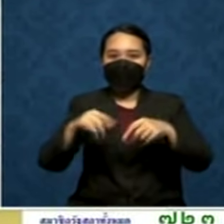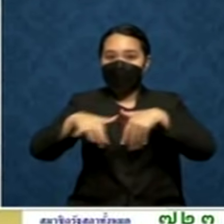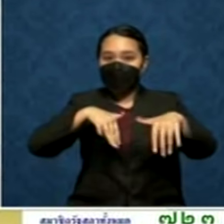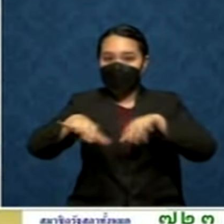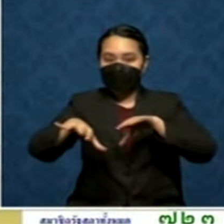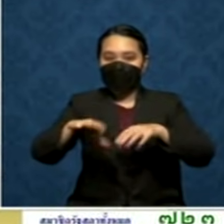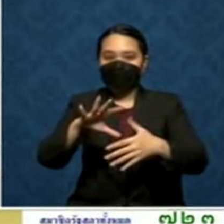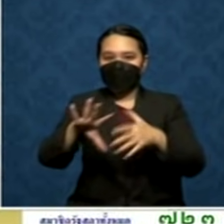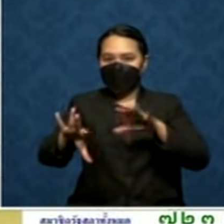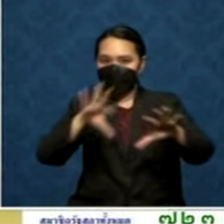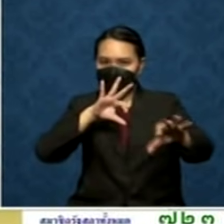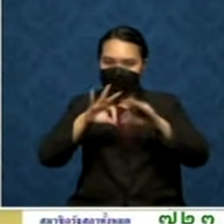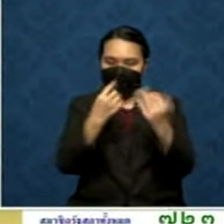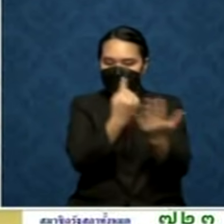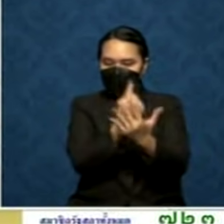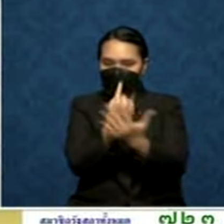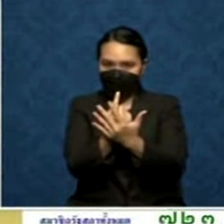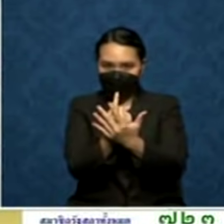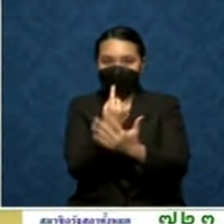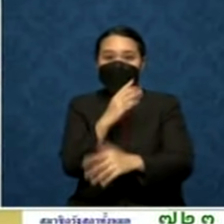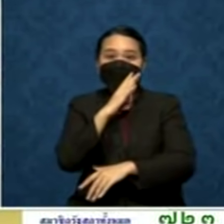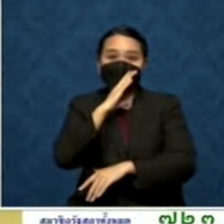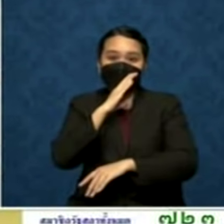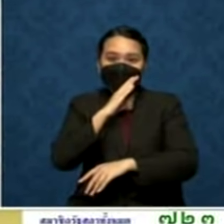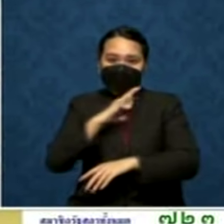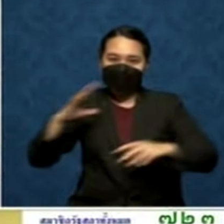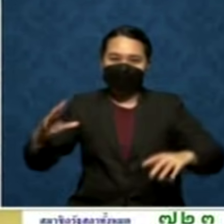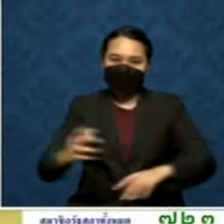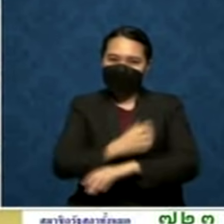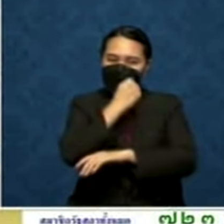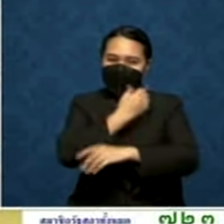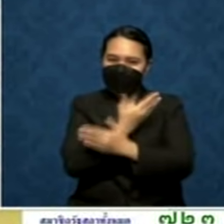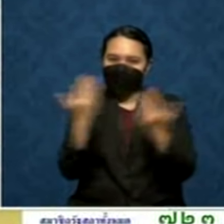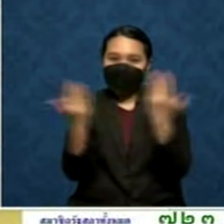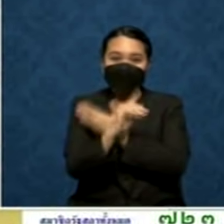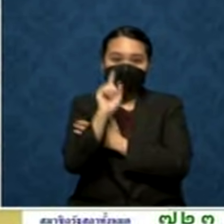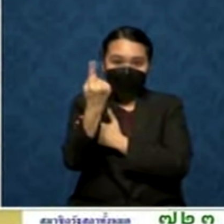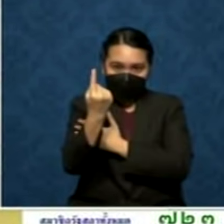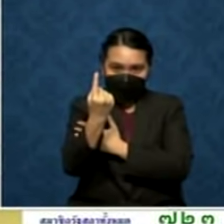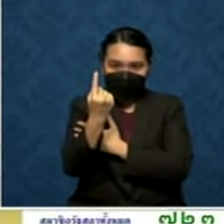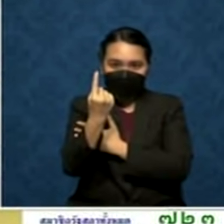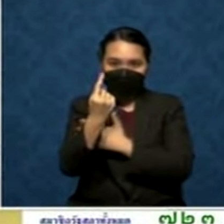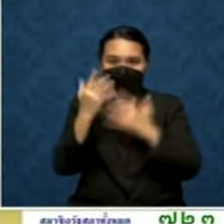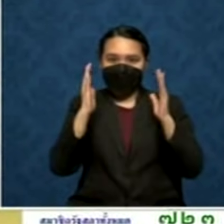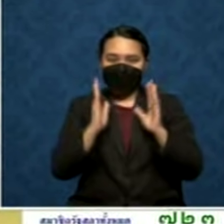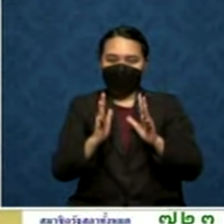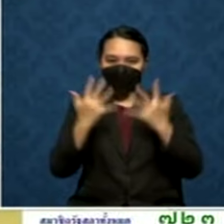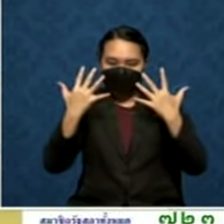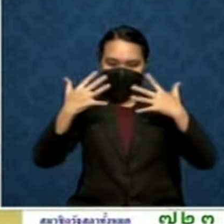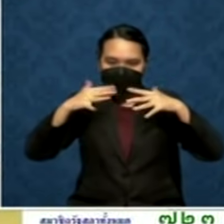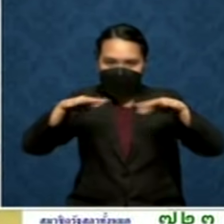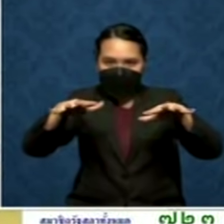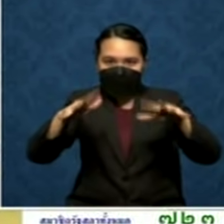เพราะฉะนั้นจึงไม่ใช่เรื่องแปลกครับที่เวลามีการปฏิรูปการเมืองเมื่อไหร่ดาบทุกขอกสายตาทุกสายตาจะมุ่งตรงมาสู่